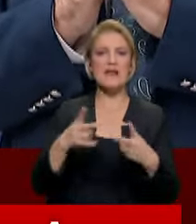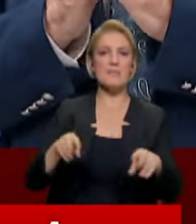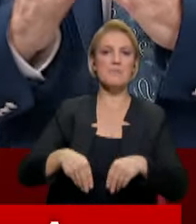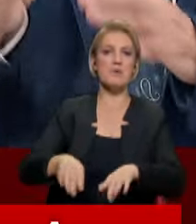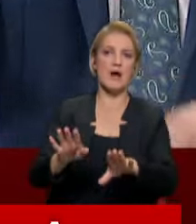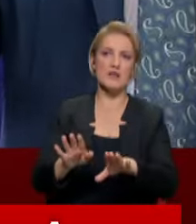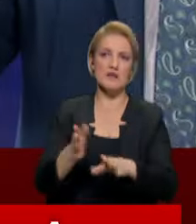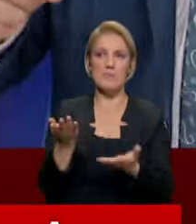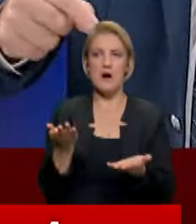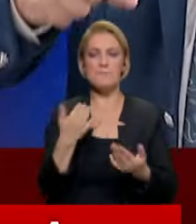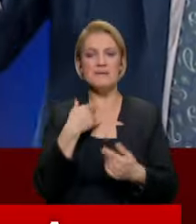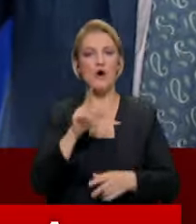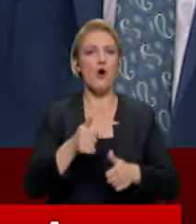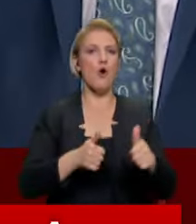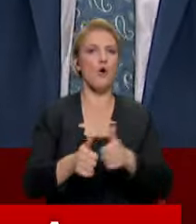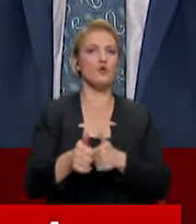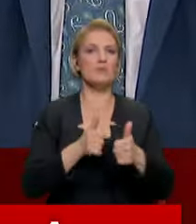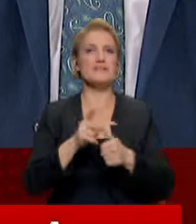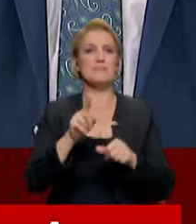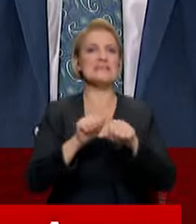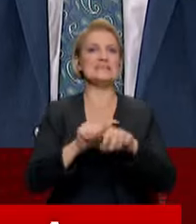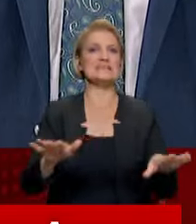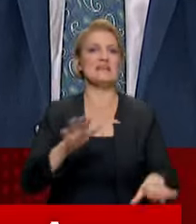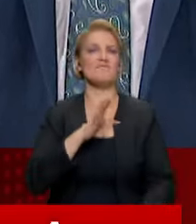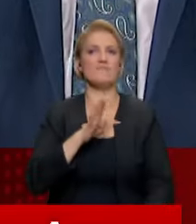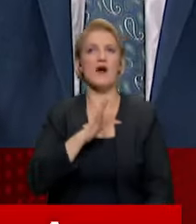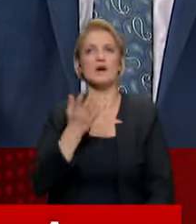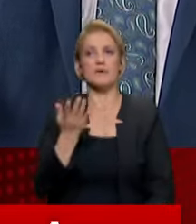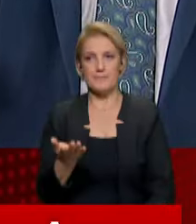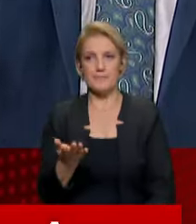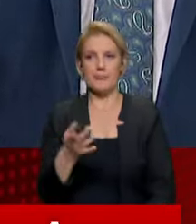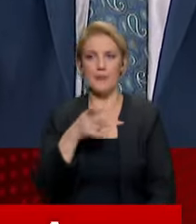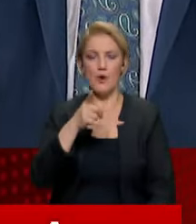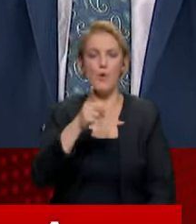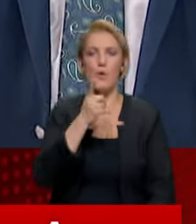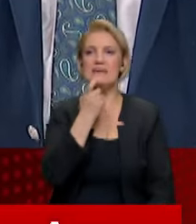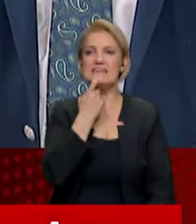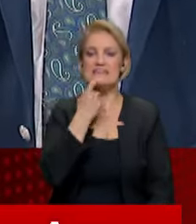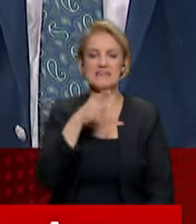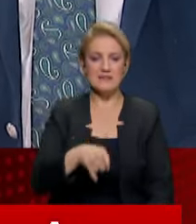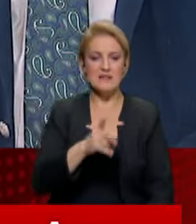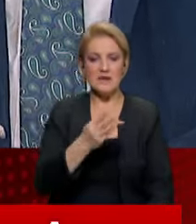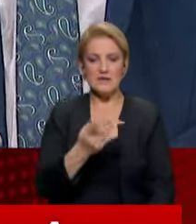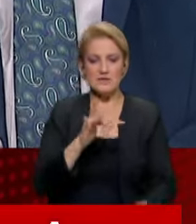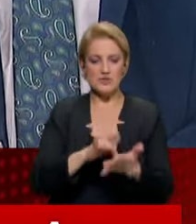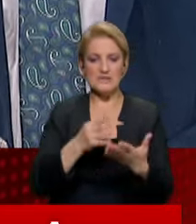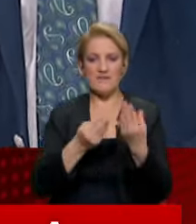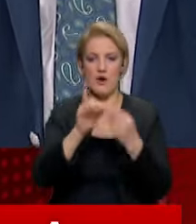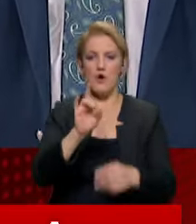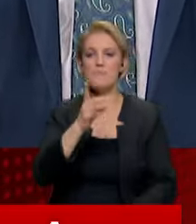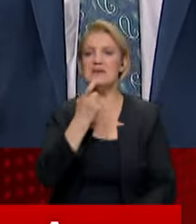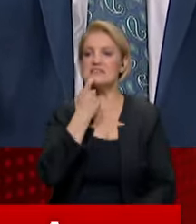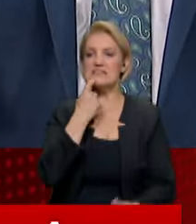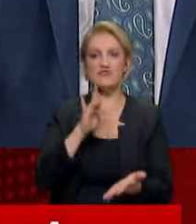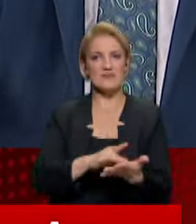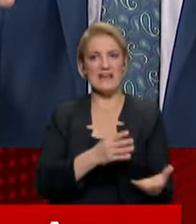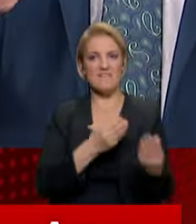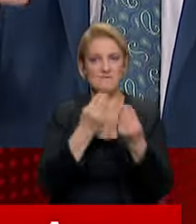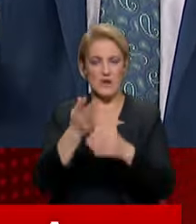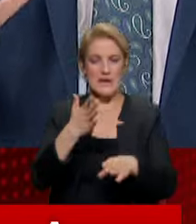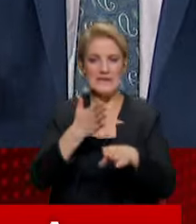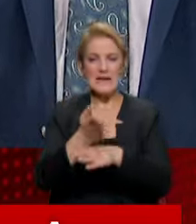altında Biz de otomatik işleyen bir sistem var yani 10 yıl verilen ceza 15 yıl verilen ceza